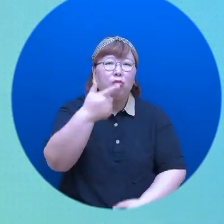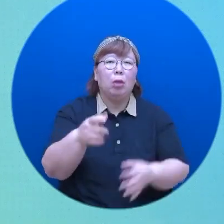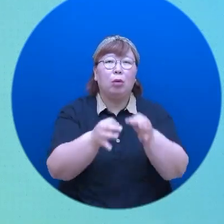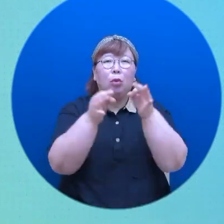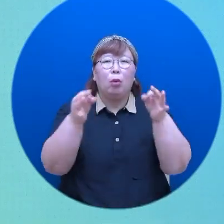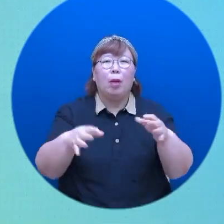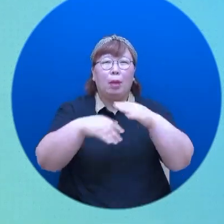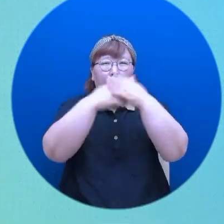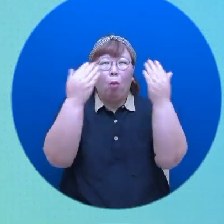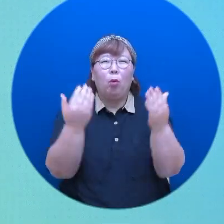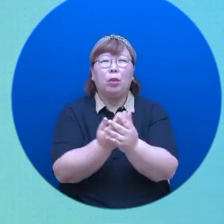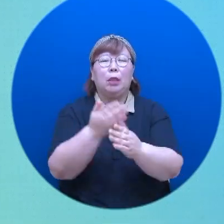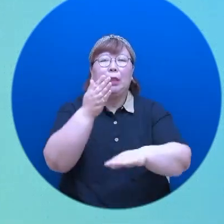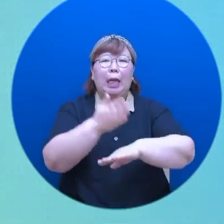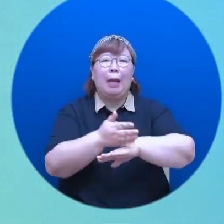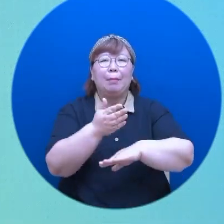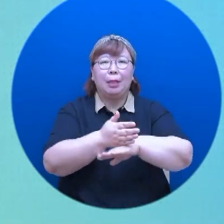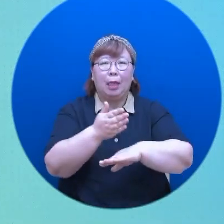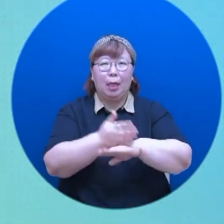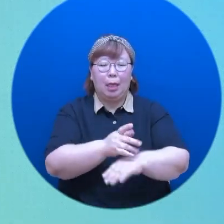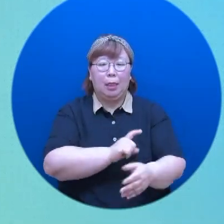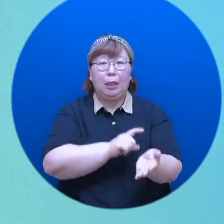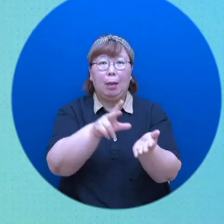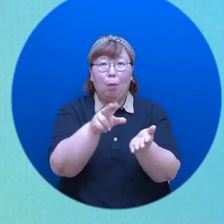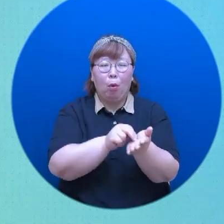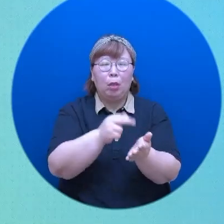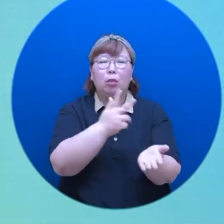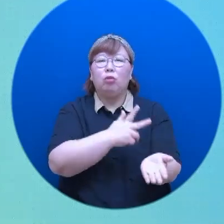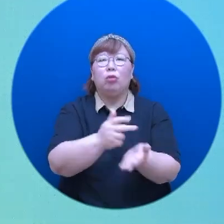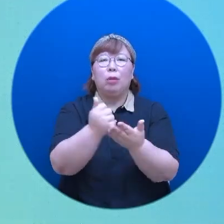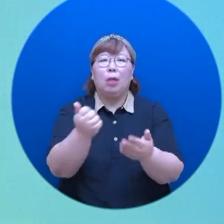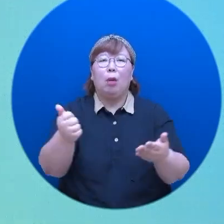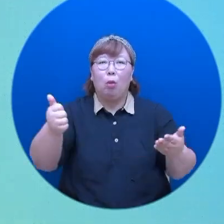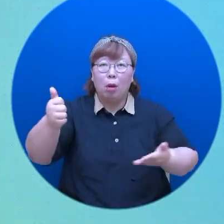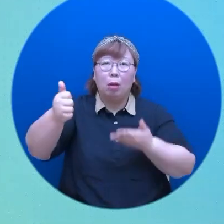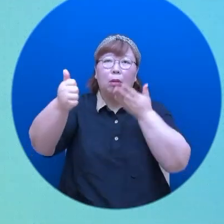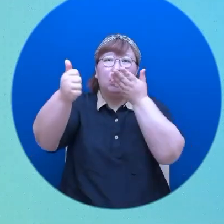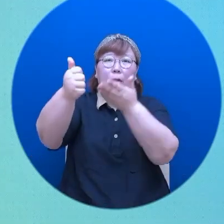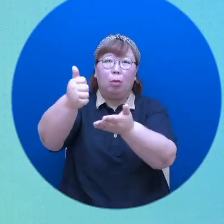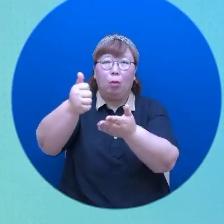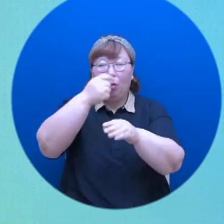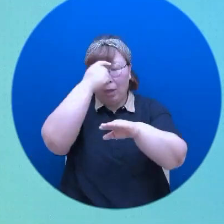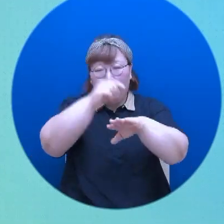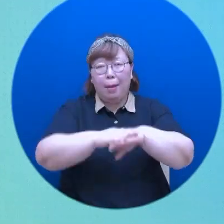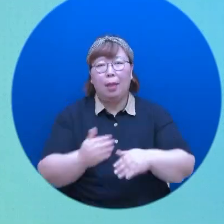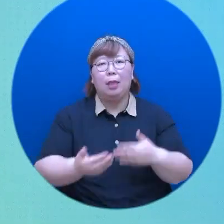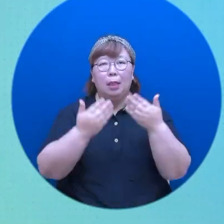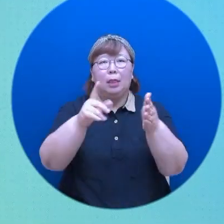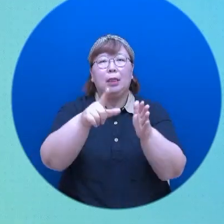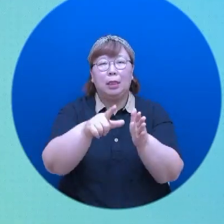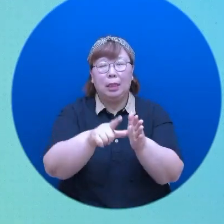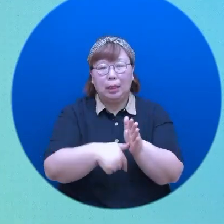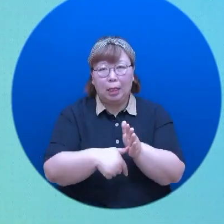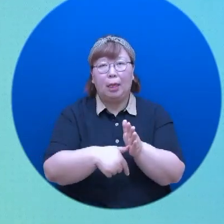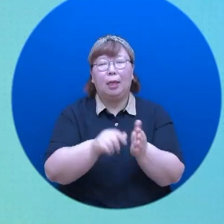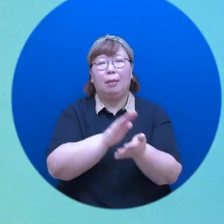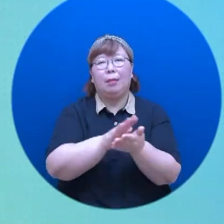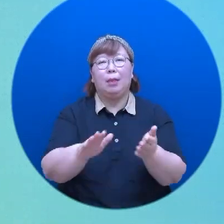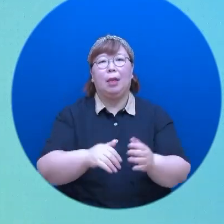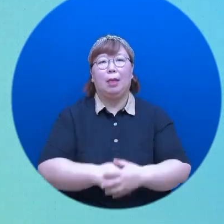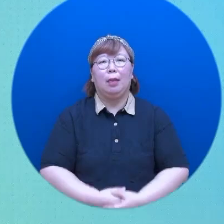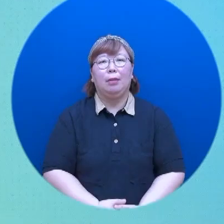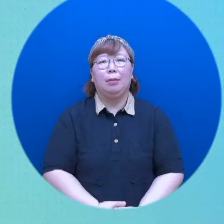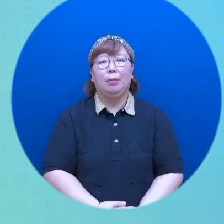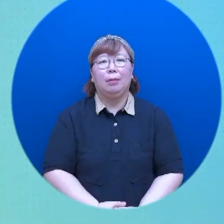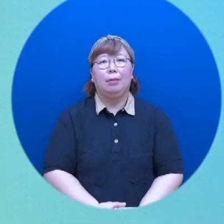모든 감사의 제목들을 주님께 올려드리며 예배하는 날, 그날이 바로 맥주